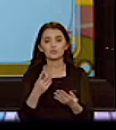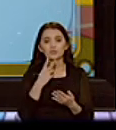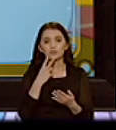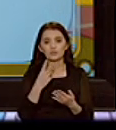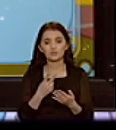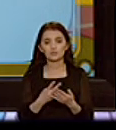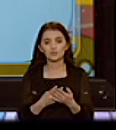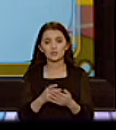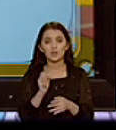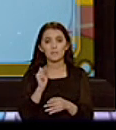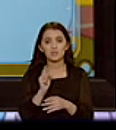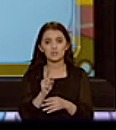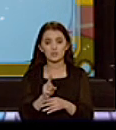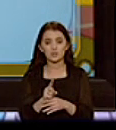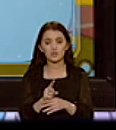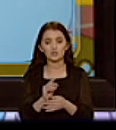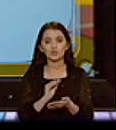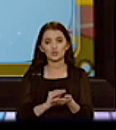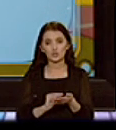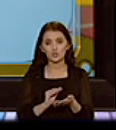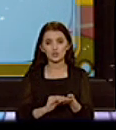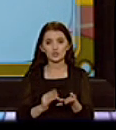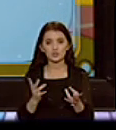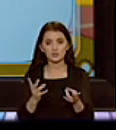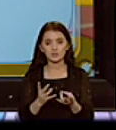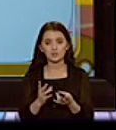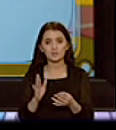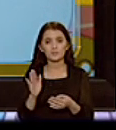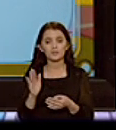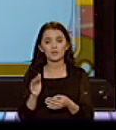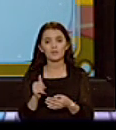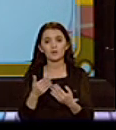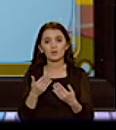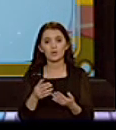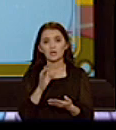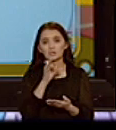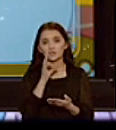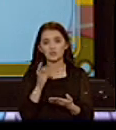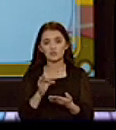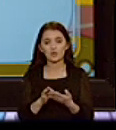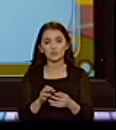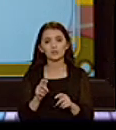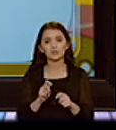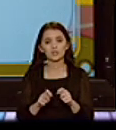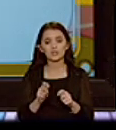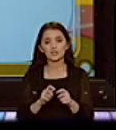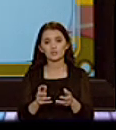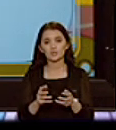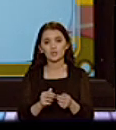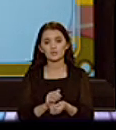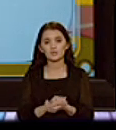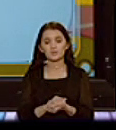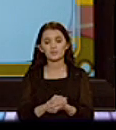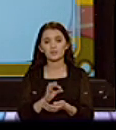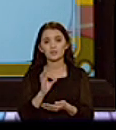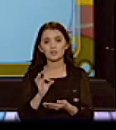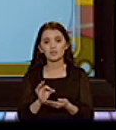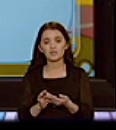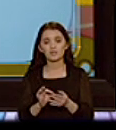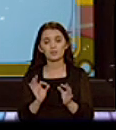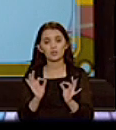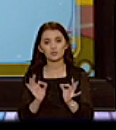ko'rinishda misollarni yozishingiz kerak va ularning javobini tekshirib olamiz.